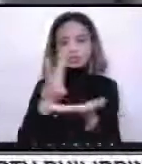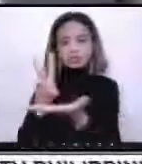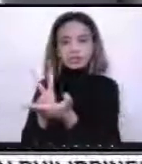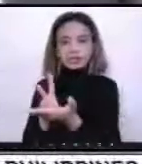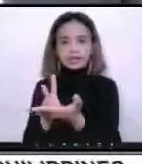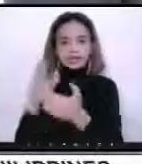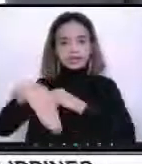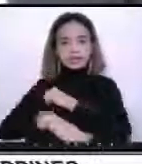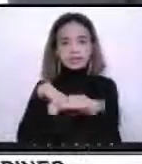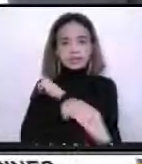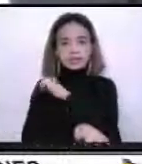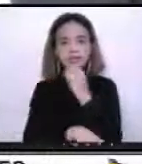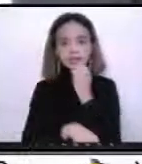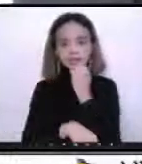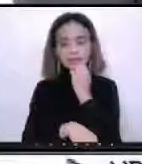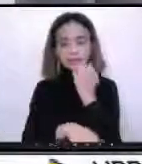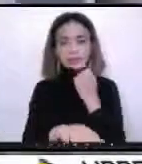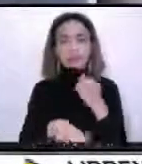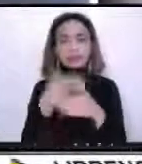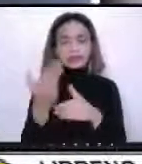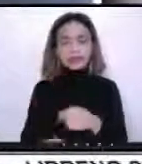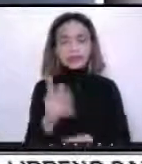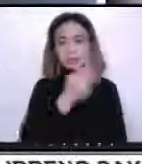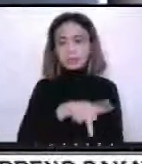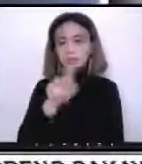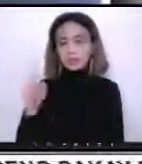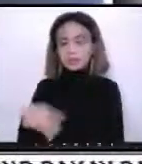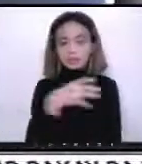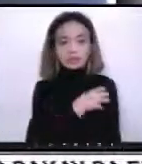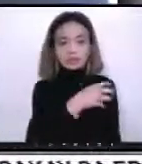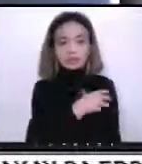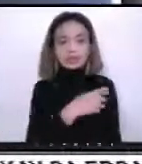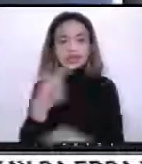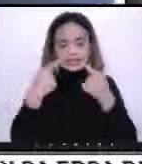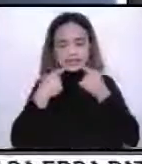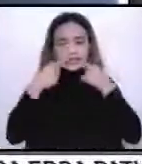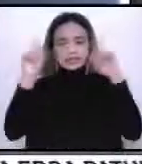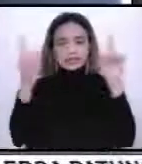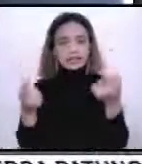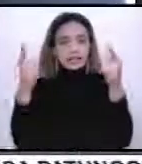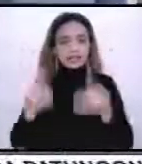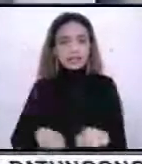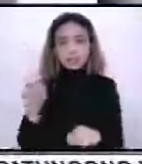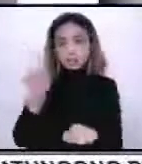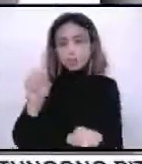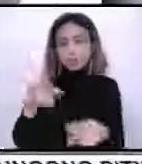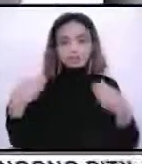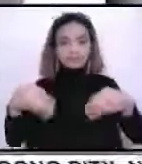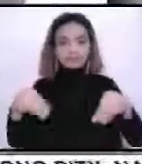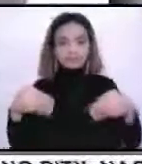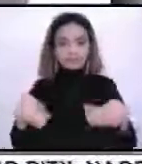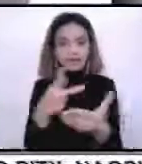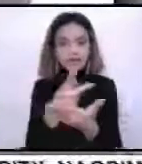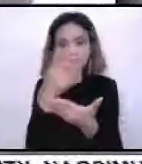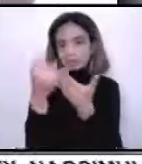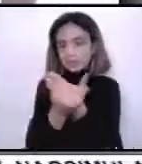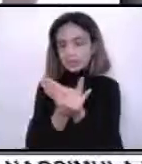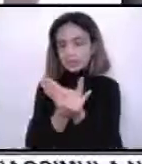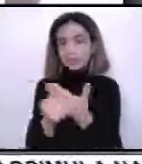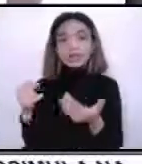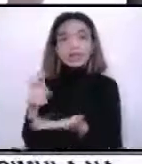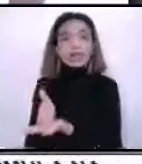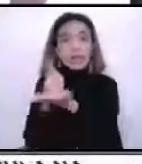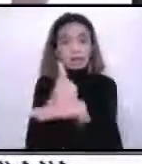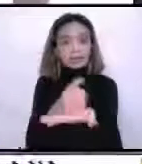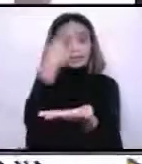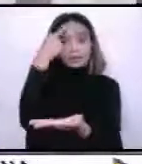Matagumpay na inilunsad ng Pampanga Provincial Police ang kanilang Talipapa Project na layong makatulong sa ating mga kapatid na katutubo